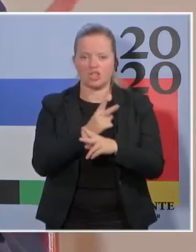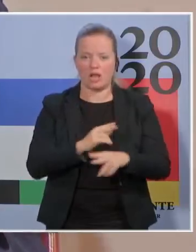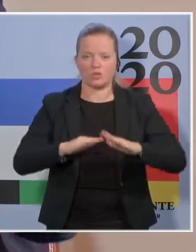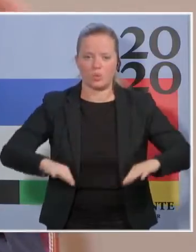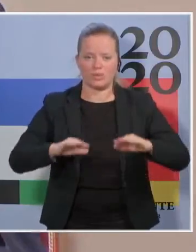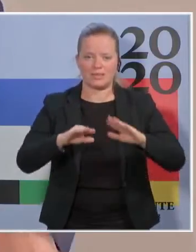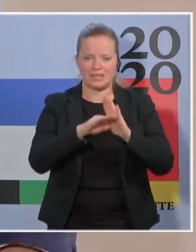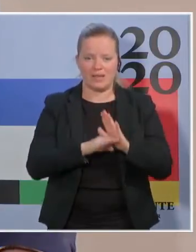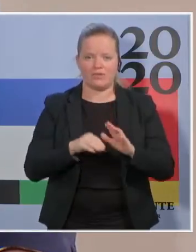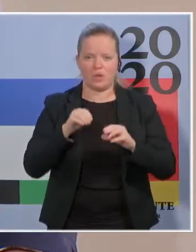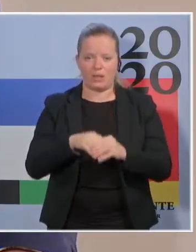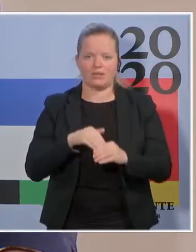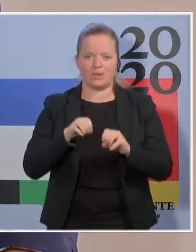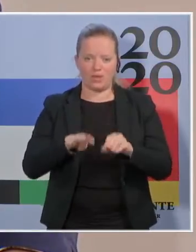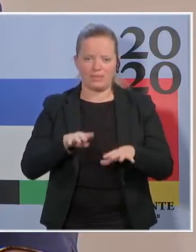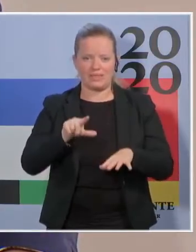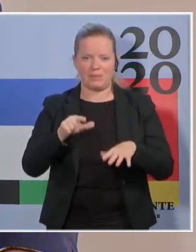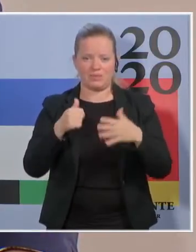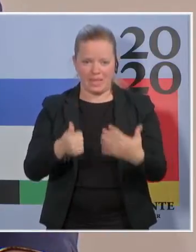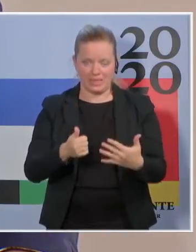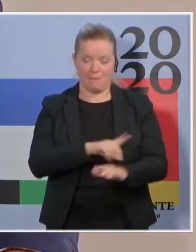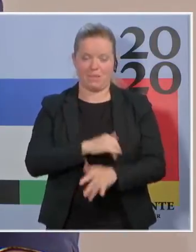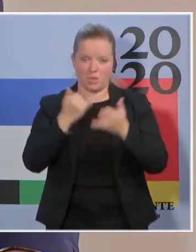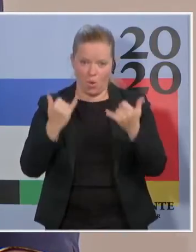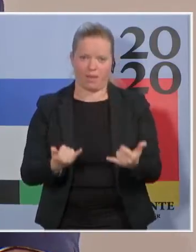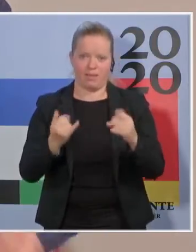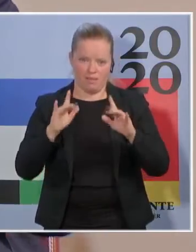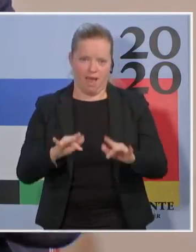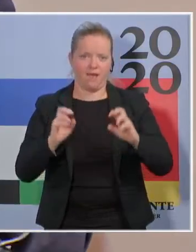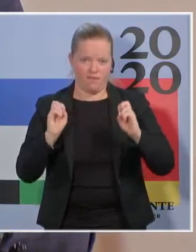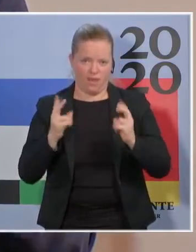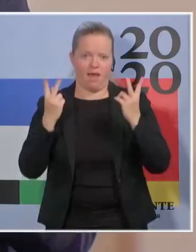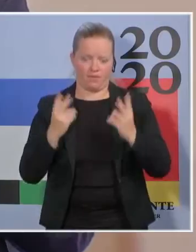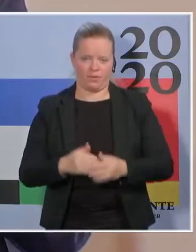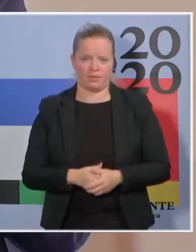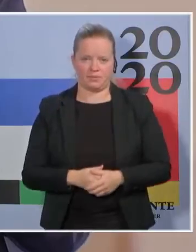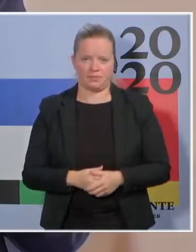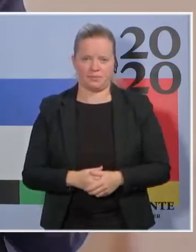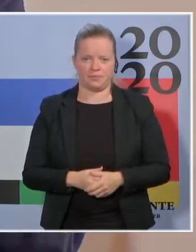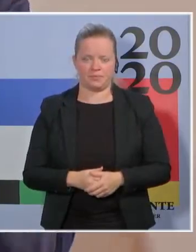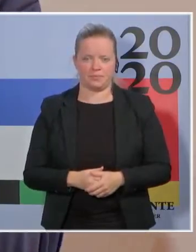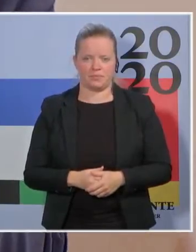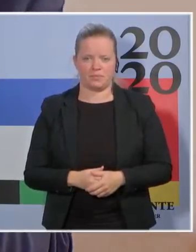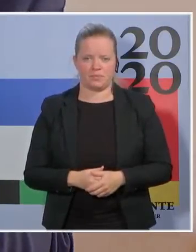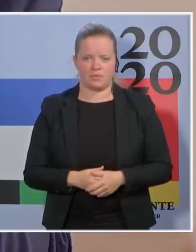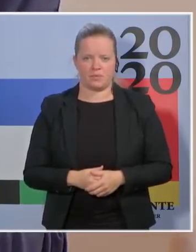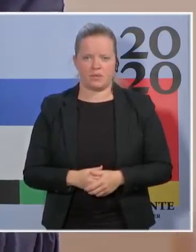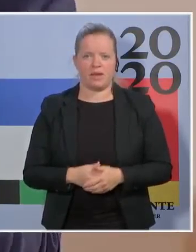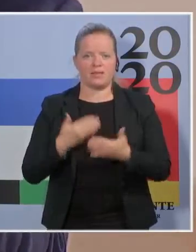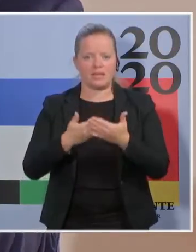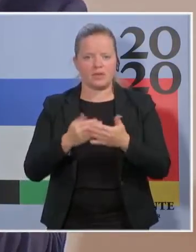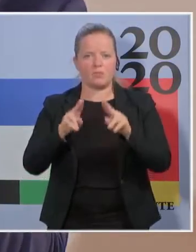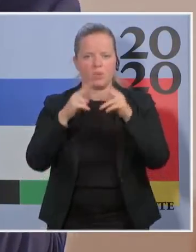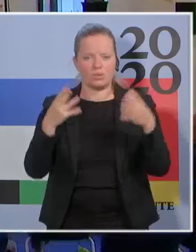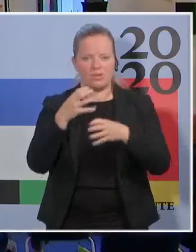1867 vorläufig bis heute in Kraft ist. Und daher ist eigentlich die